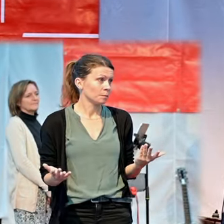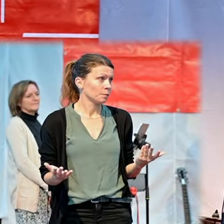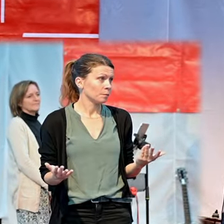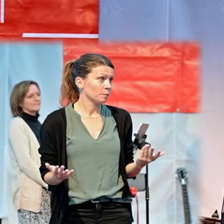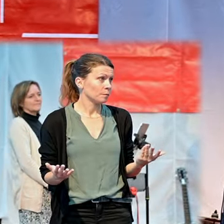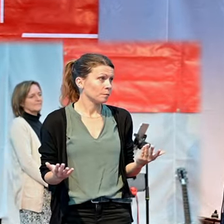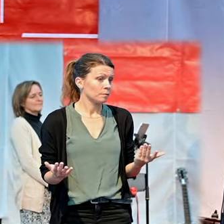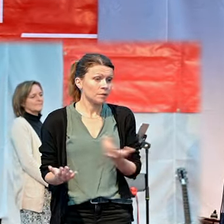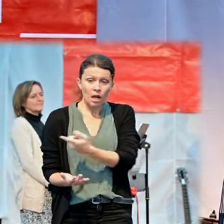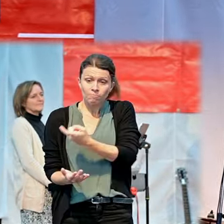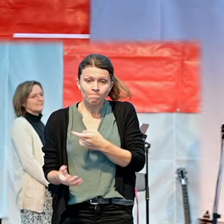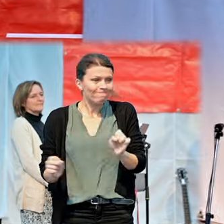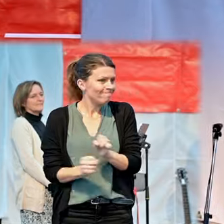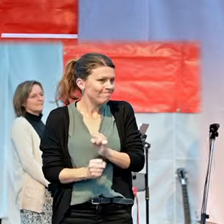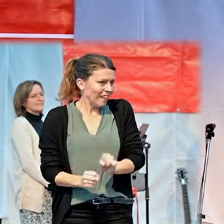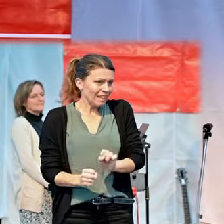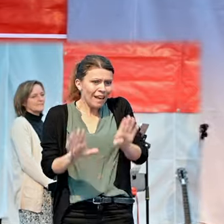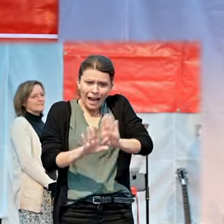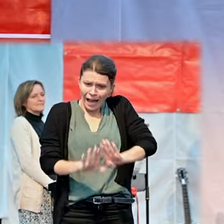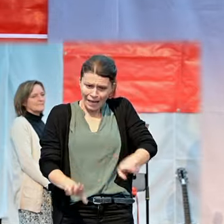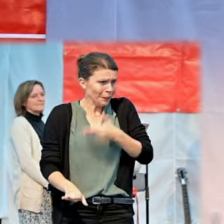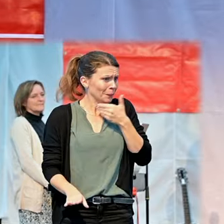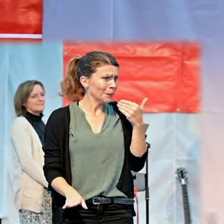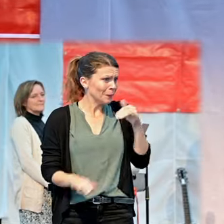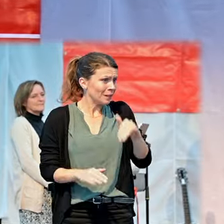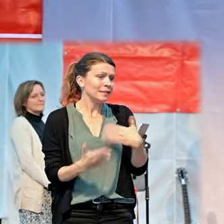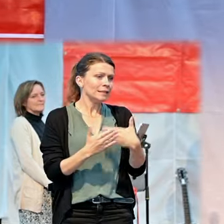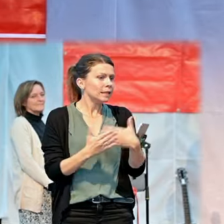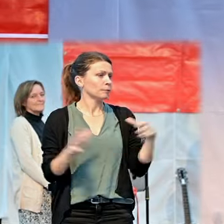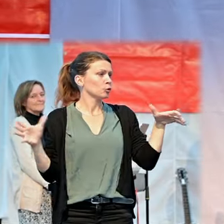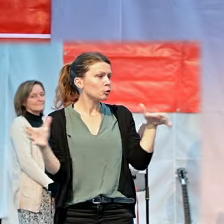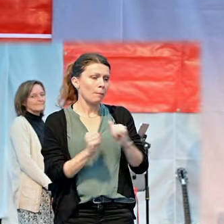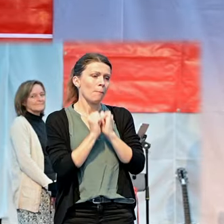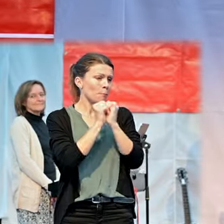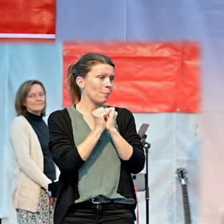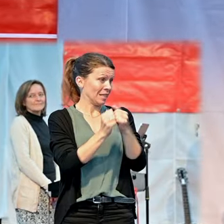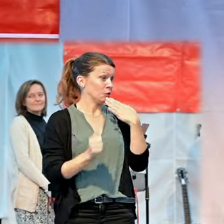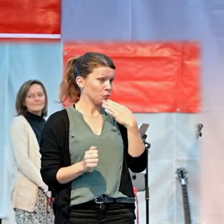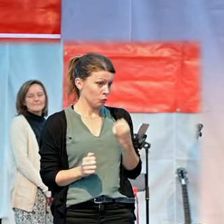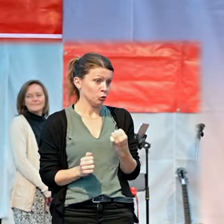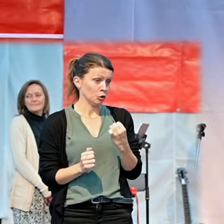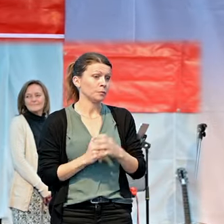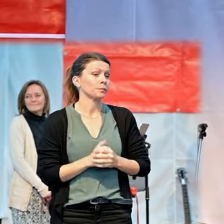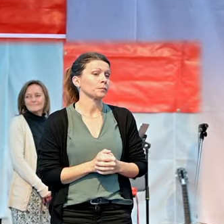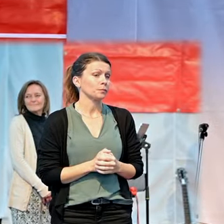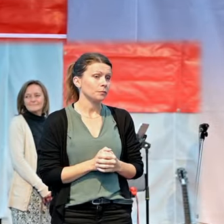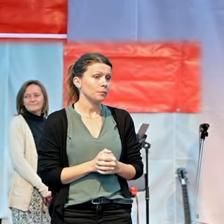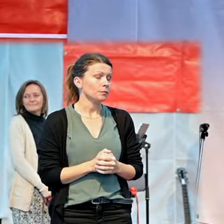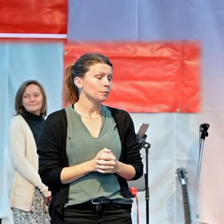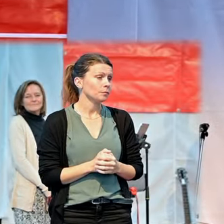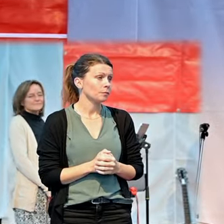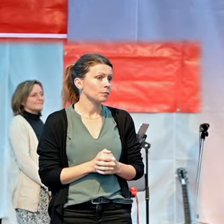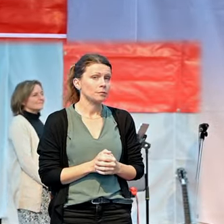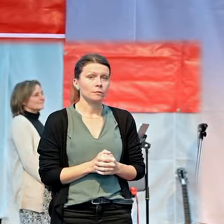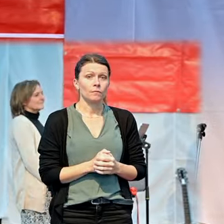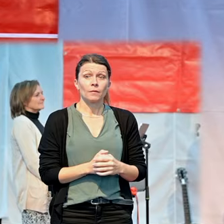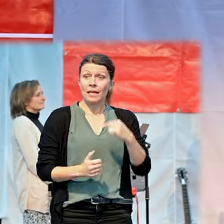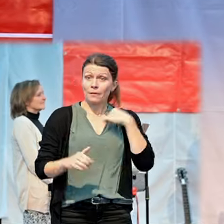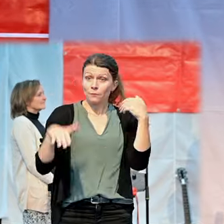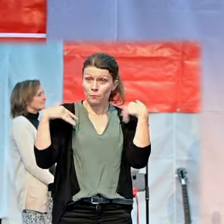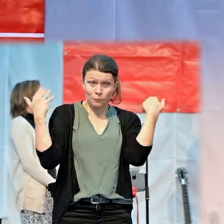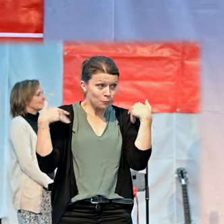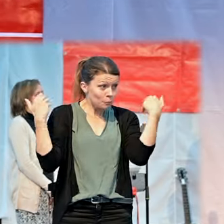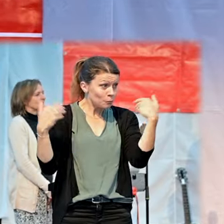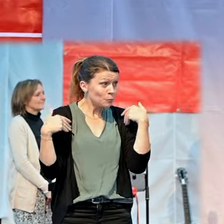ist nicht heilsam. Und dafür werden wir heute auch noch beten und daran denken, das werden wir tun. Froh bin ich darüber, dass